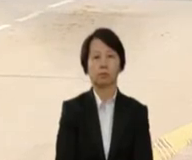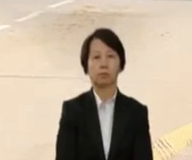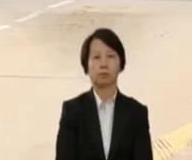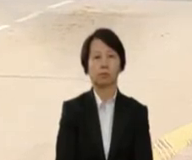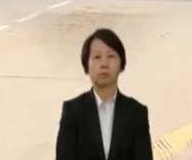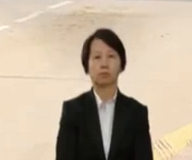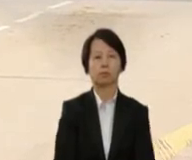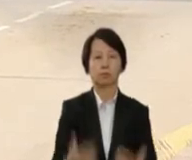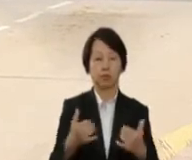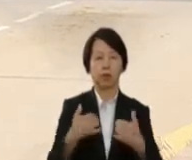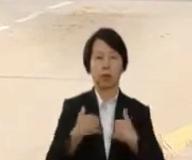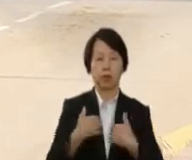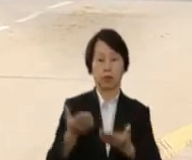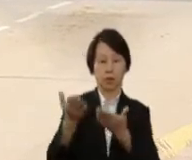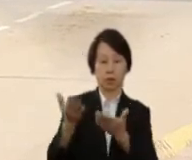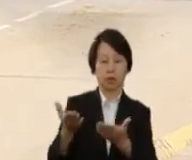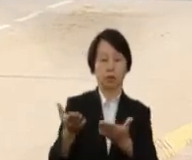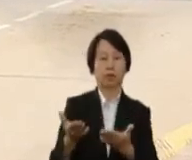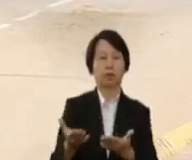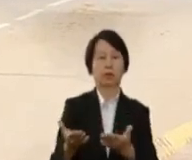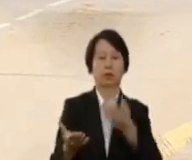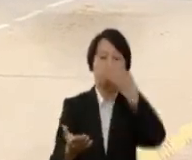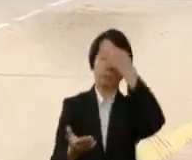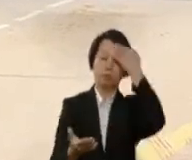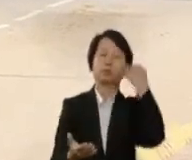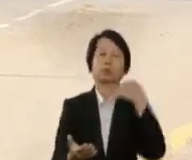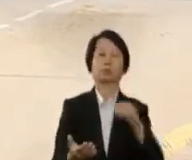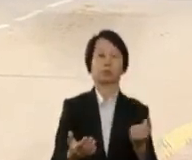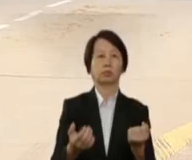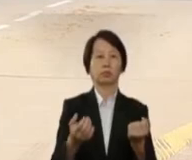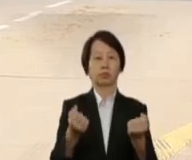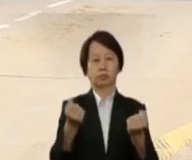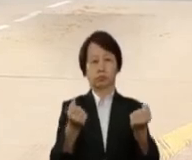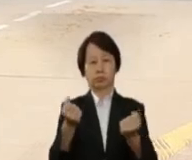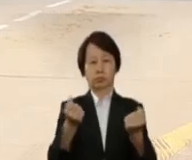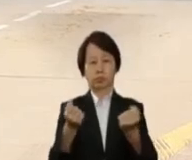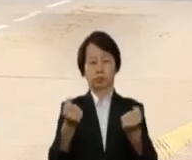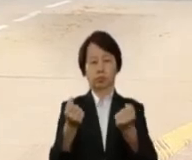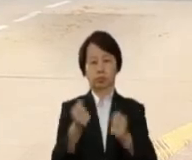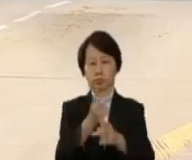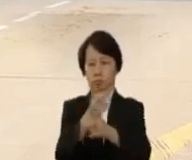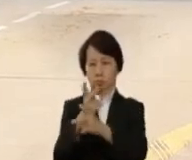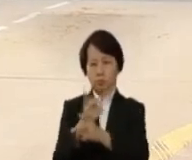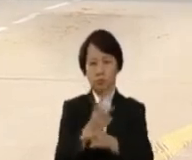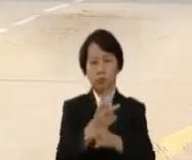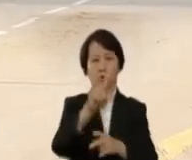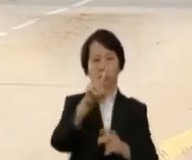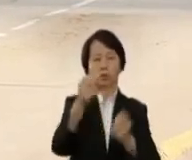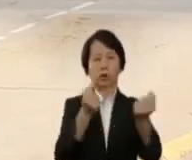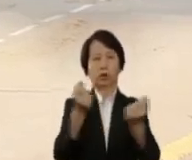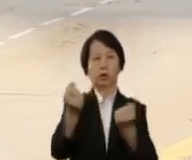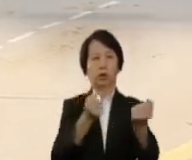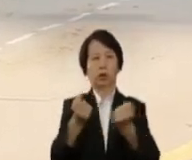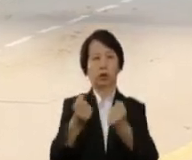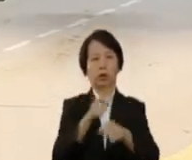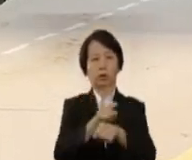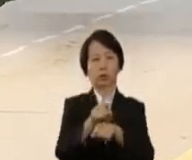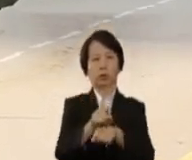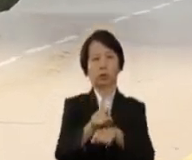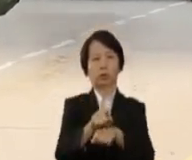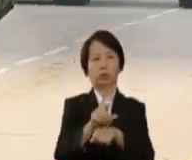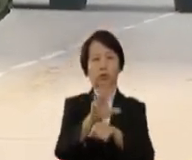Sedang berada di hadapan pentas adalah trup pengawasan yang melibatkan dua buah kereta perisai tempur